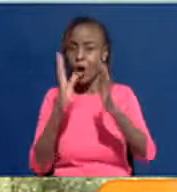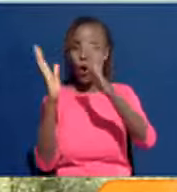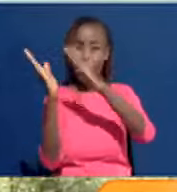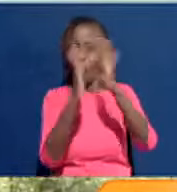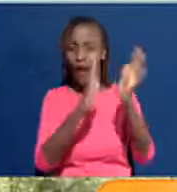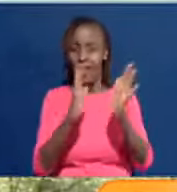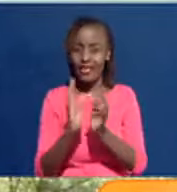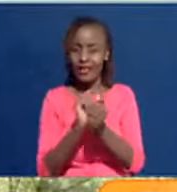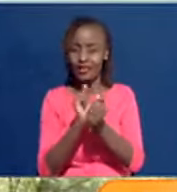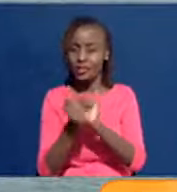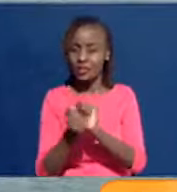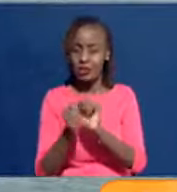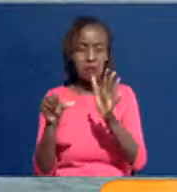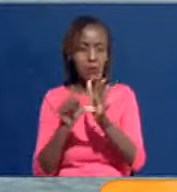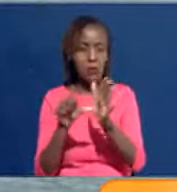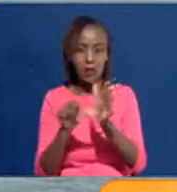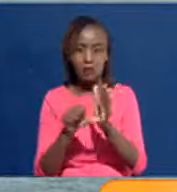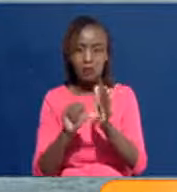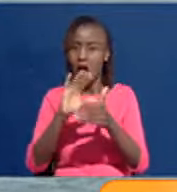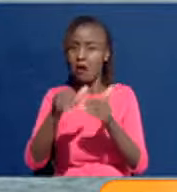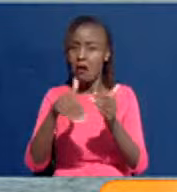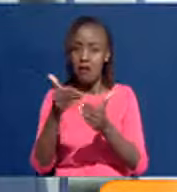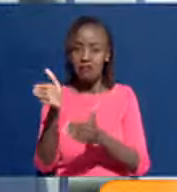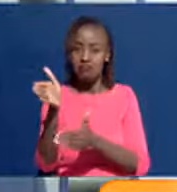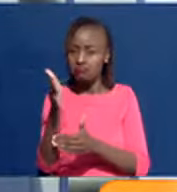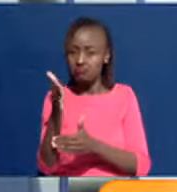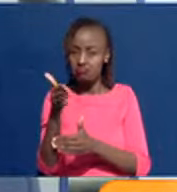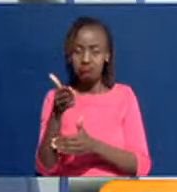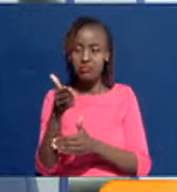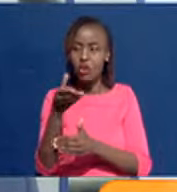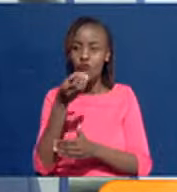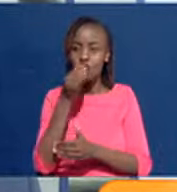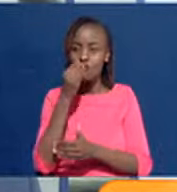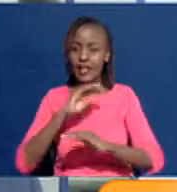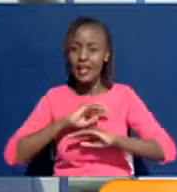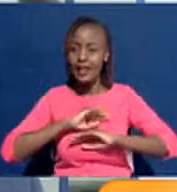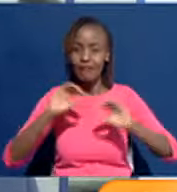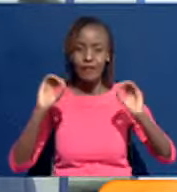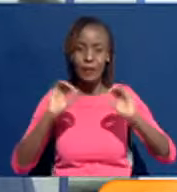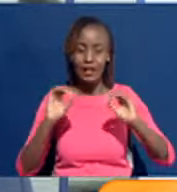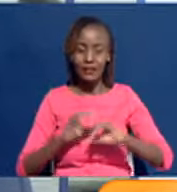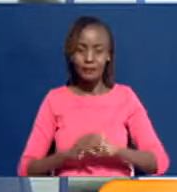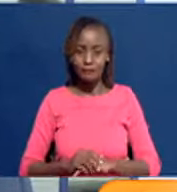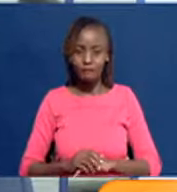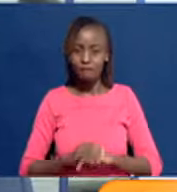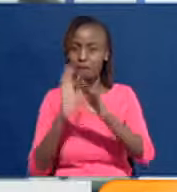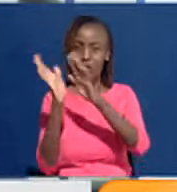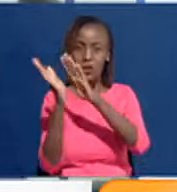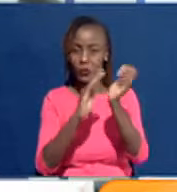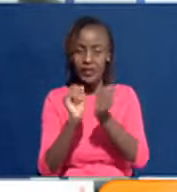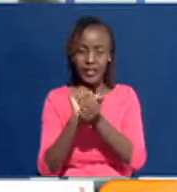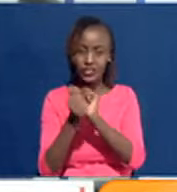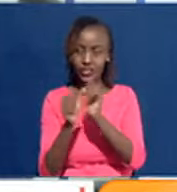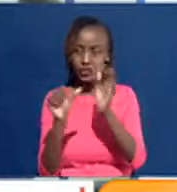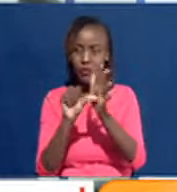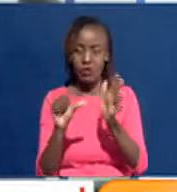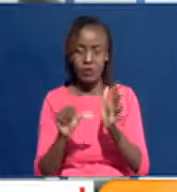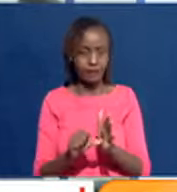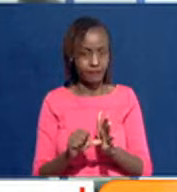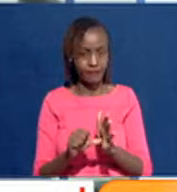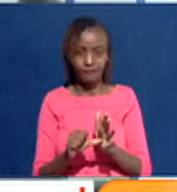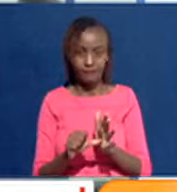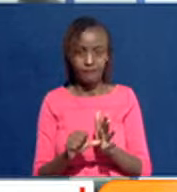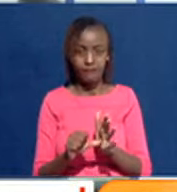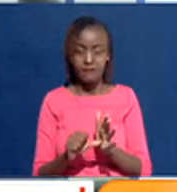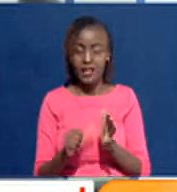nchi yamefanya samaki wengi kupata njaa. Kwa hivyo hali ya mazingira ndio inafanya kuwa na hiyo